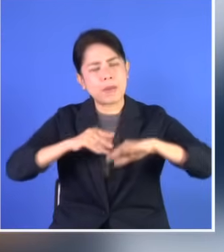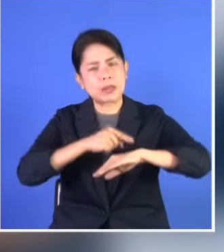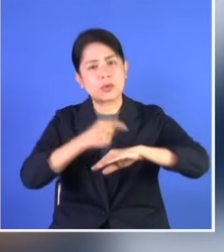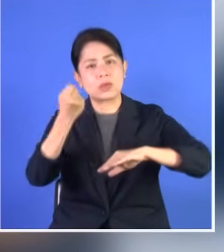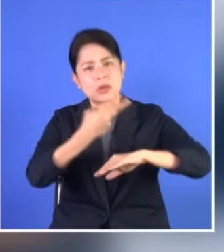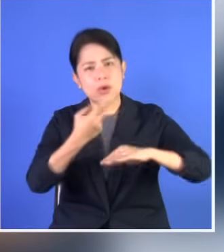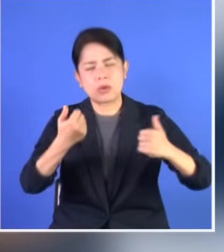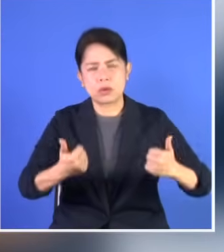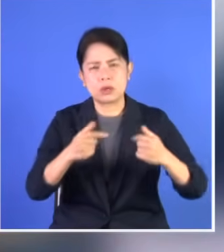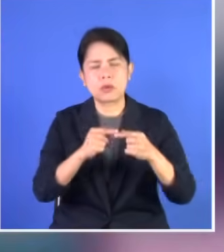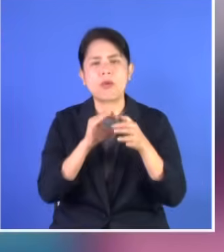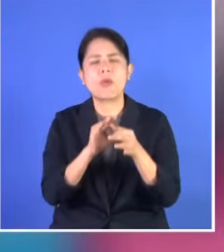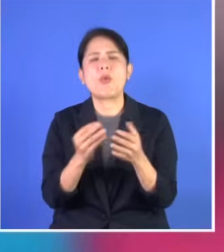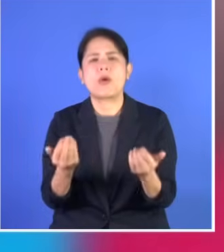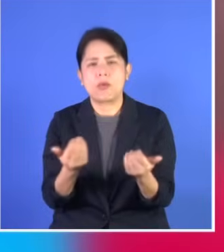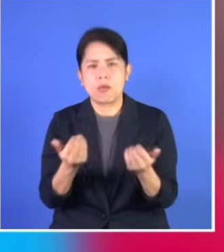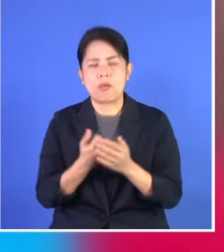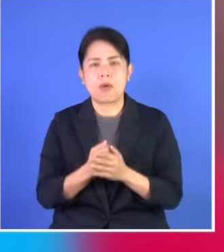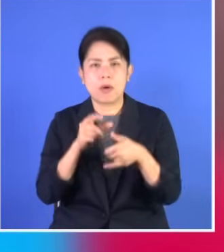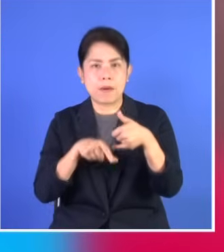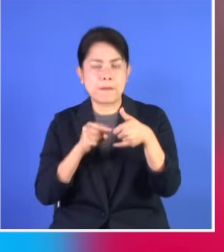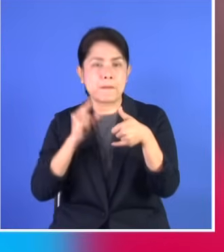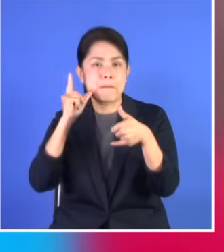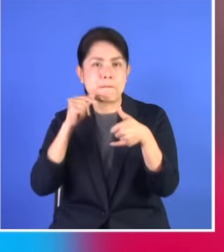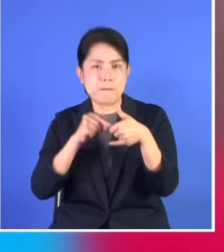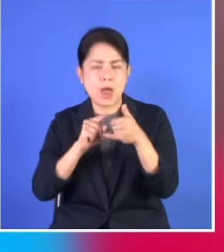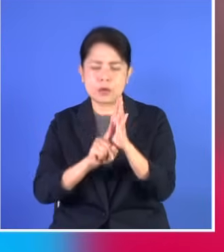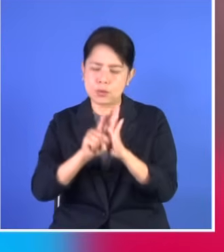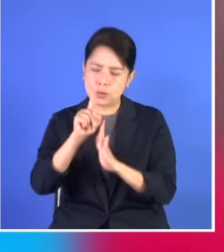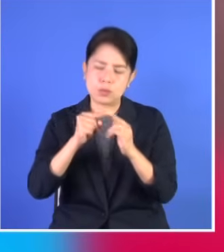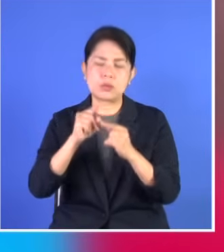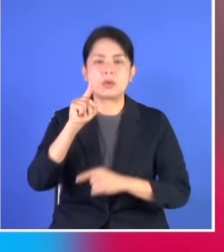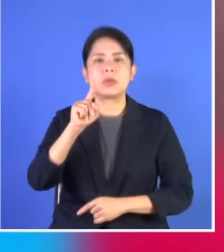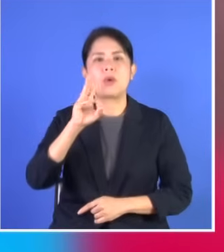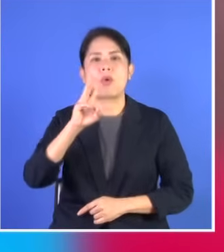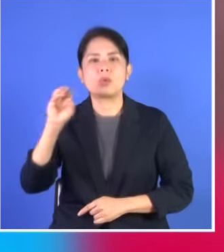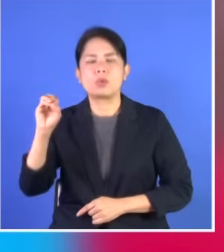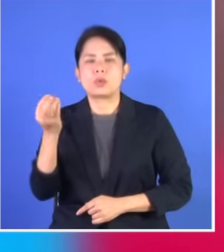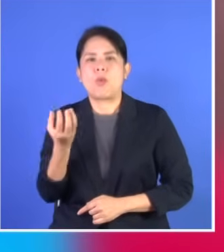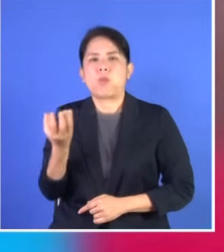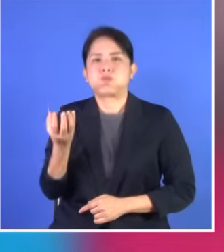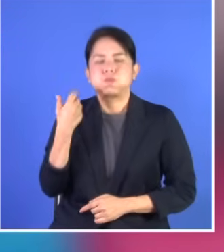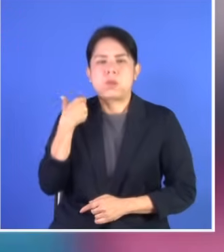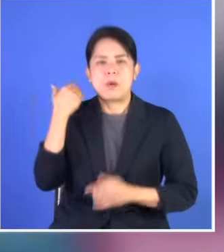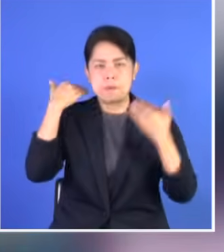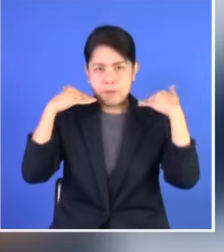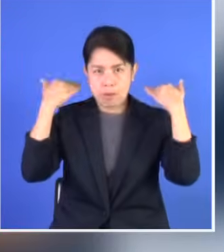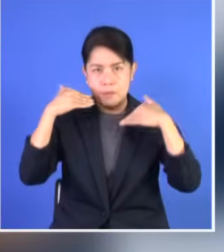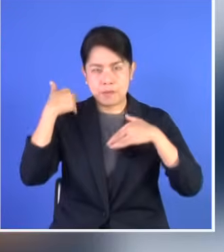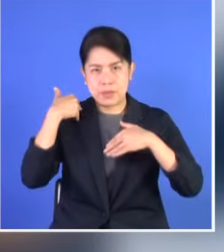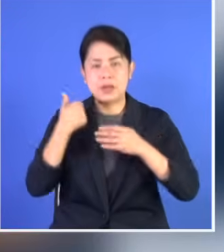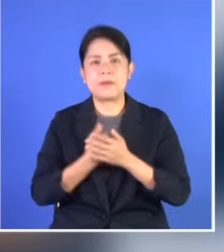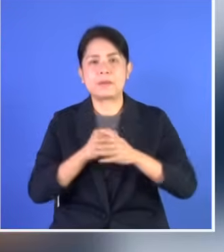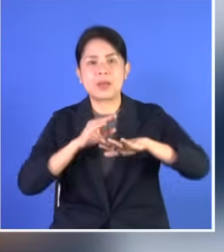ดต่อได้เลยผู้เป็นแม่เนี่ยสูงประมาณสัก160เซนนะครับรูปร่างก็ท้วมหน่อยผมประบ่าที่หลังมือบริเว